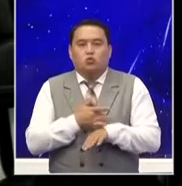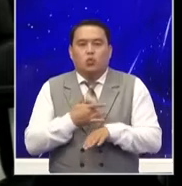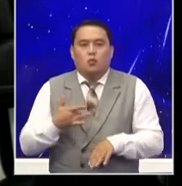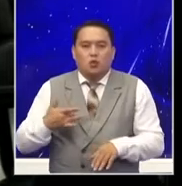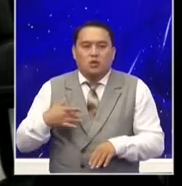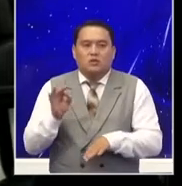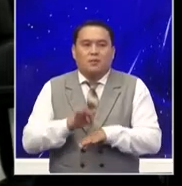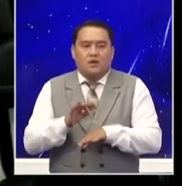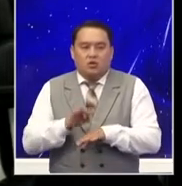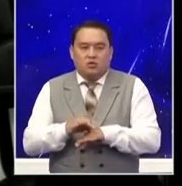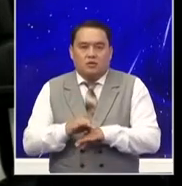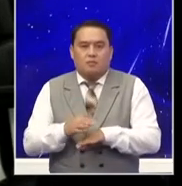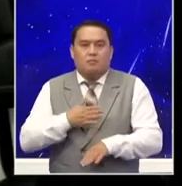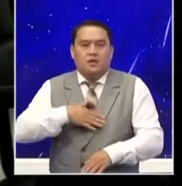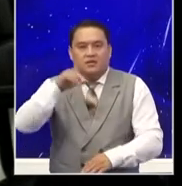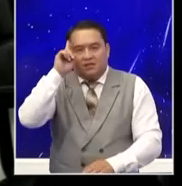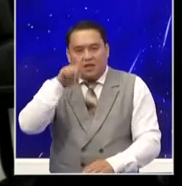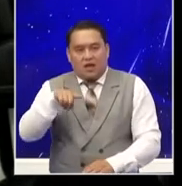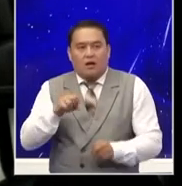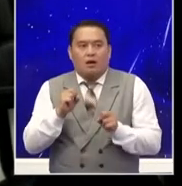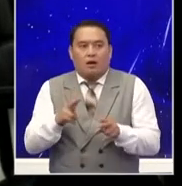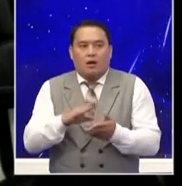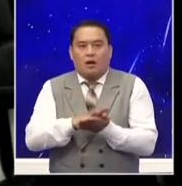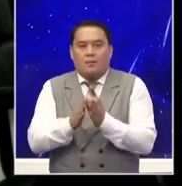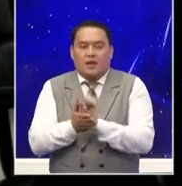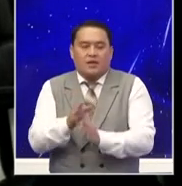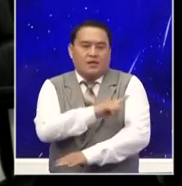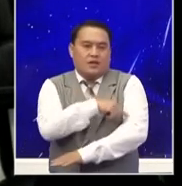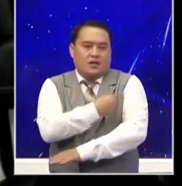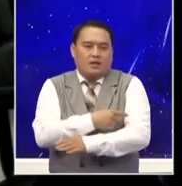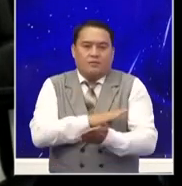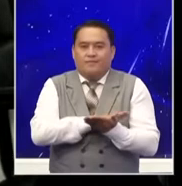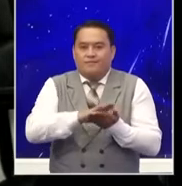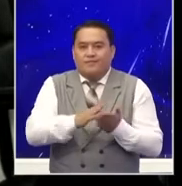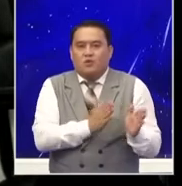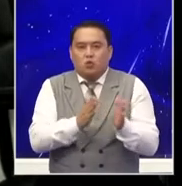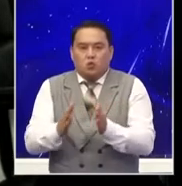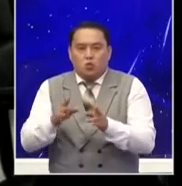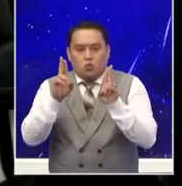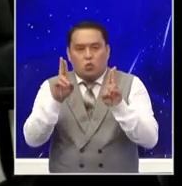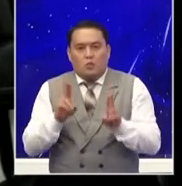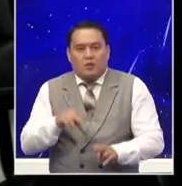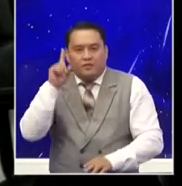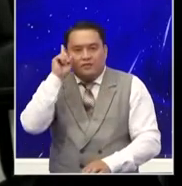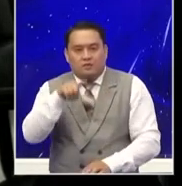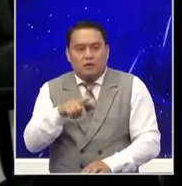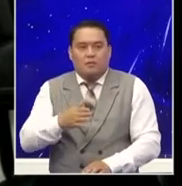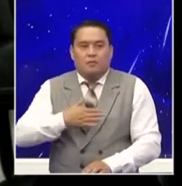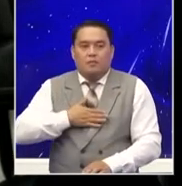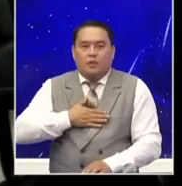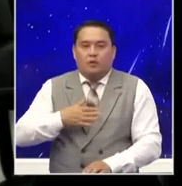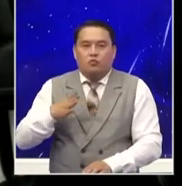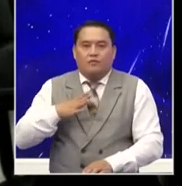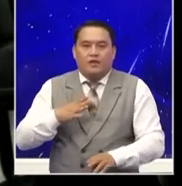туберкулеза. Мы знаем, как соблюдать санитарно-гигиенические нормы. Мы обеспечены